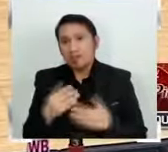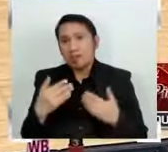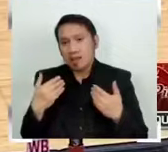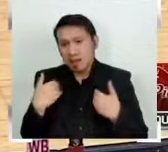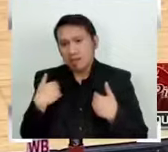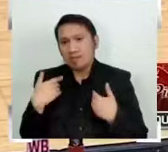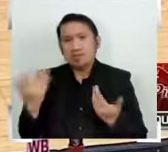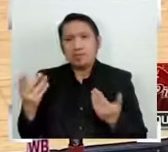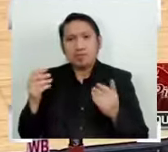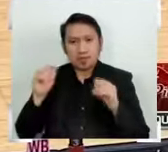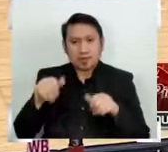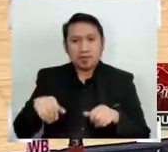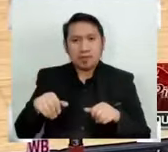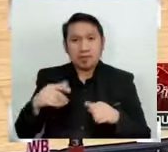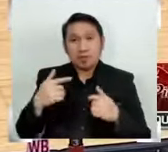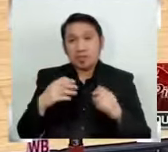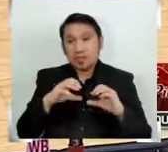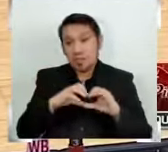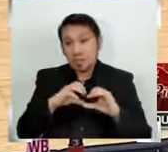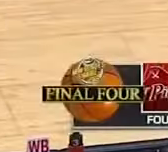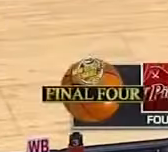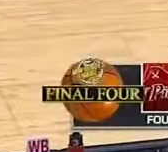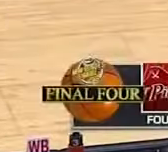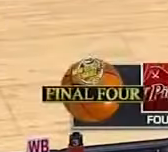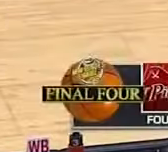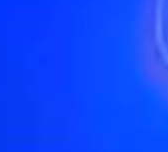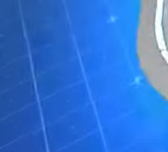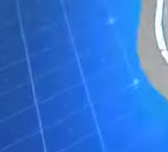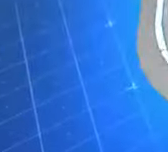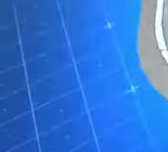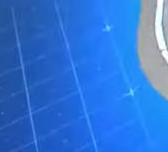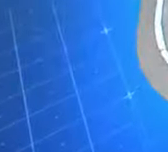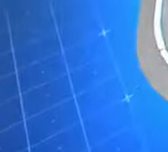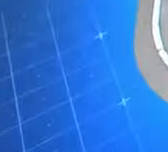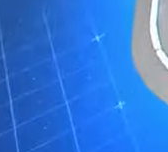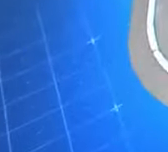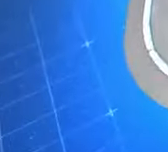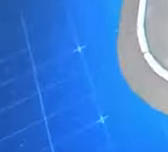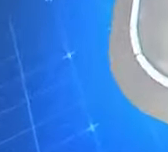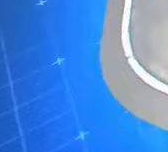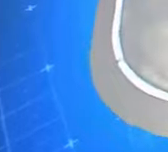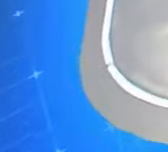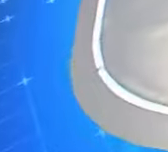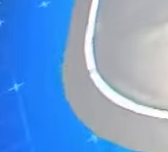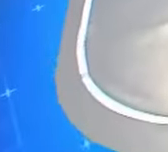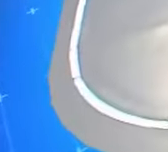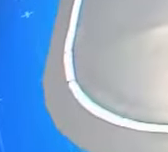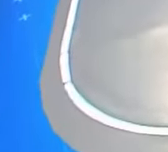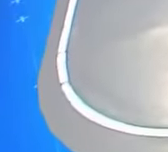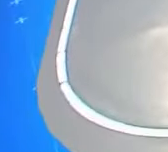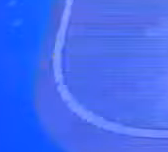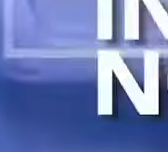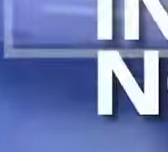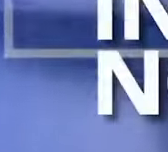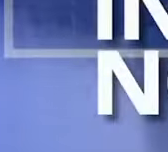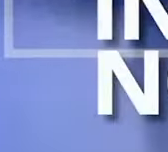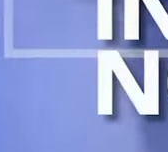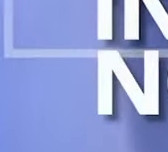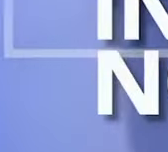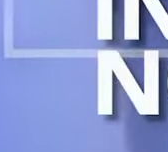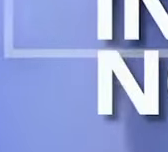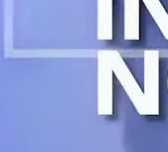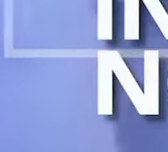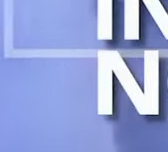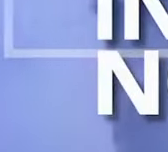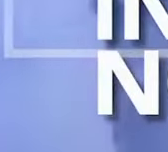GMA Sports at NCAA. Susunod na! Motorsiklo at